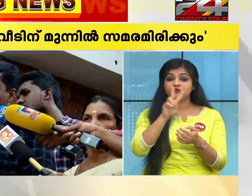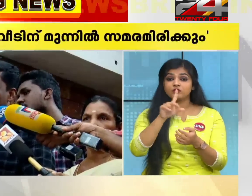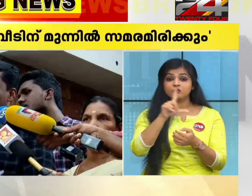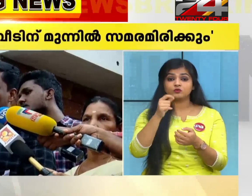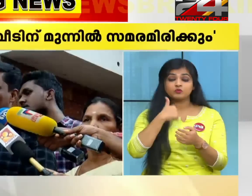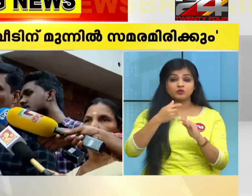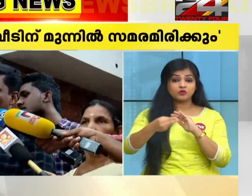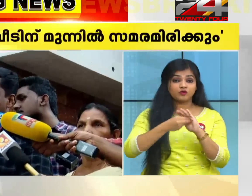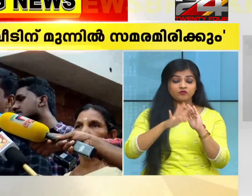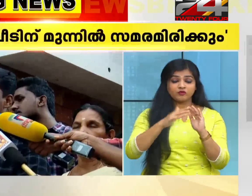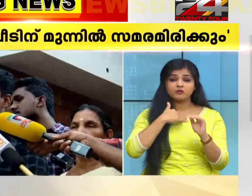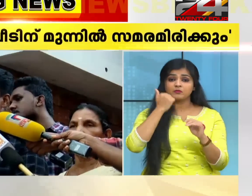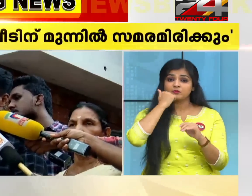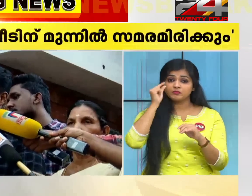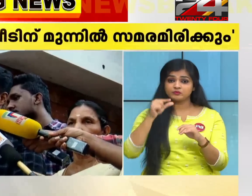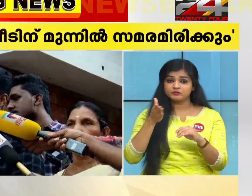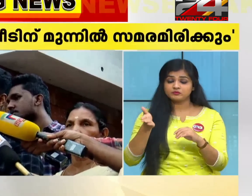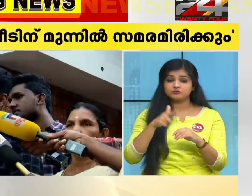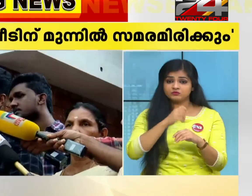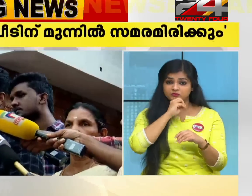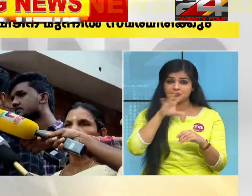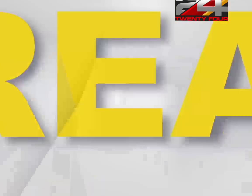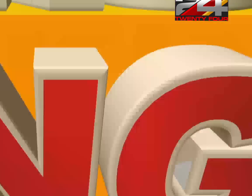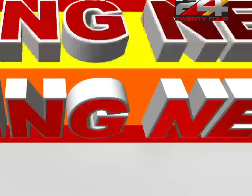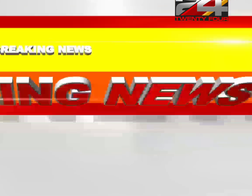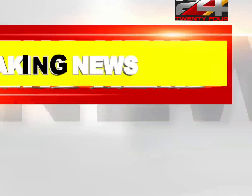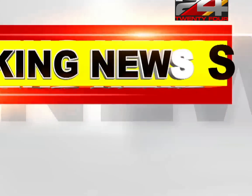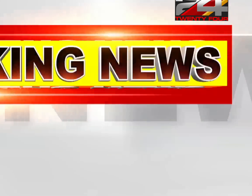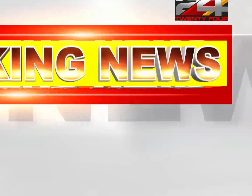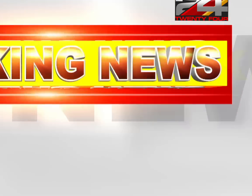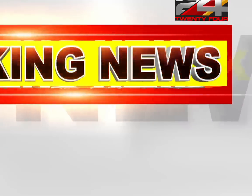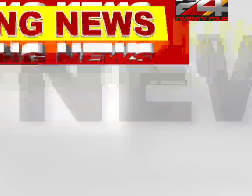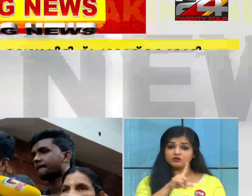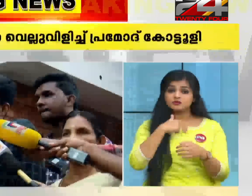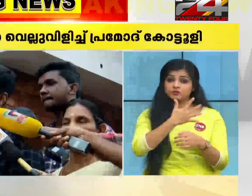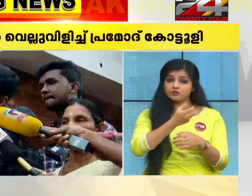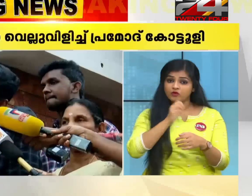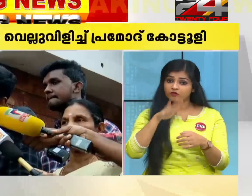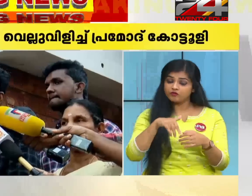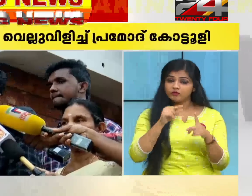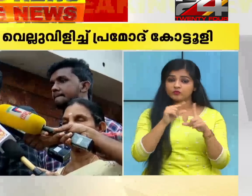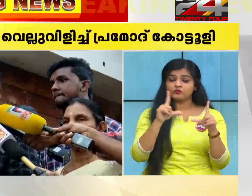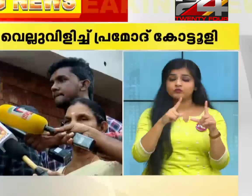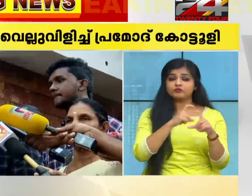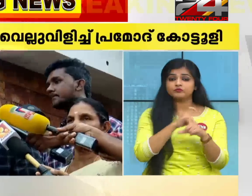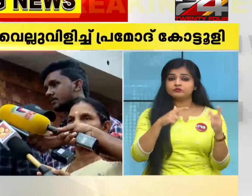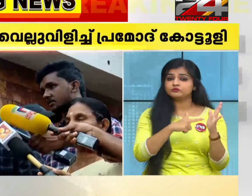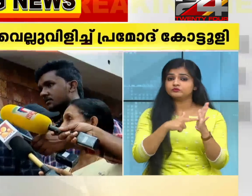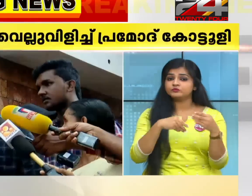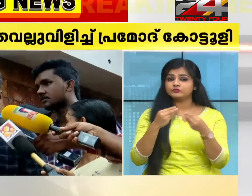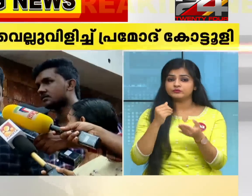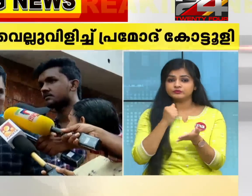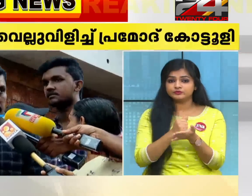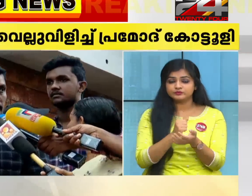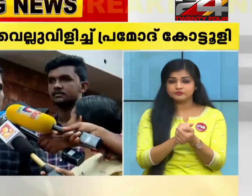മനുഷ്യൻ്റെ അമ്മയോട് പറയണം ഞാൻ ഇങ്ങനെ ഒരു വിഷയം ചെയ്തിട്ടുണ്ടോ, ഒരു മനുഷ്യനോട് വേറൊരു മനുഷ്യൻ ഇങ്ങനെ ചെയ്തിട്ടുണ്ടോ എന്ന് മാത്രമേ അറിയേണ്ടുള്ളൂ. എനിക്ക് ഈ